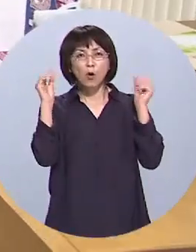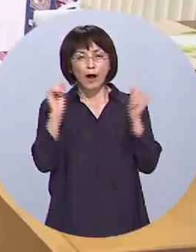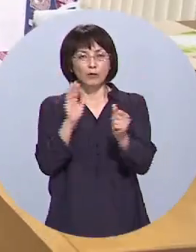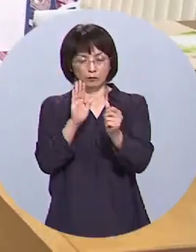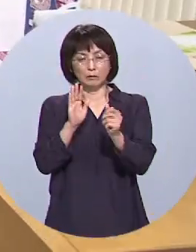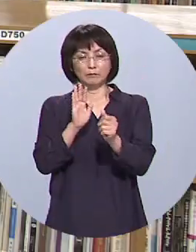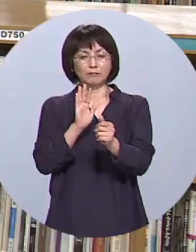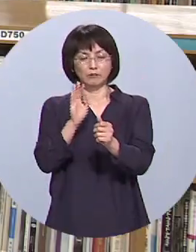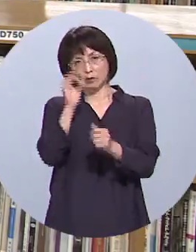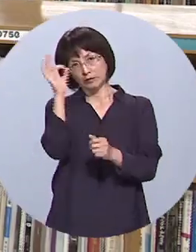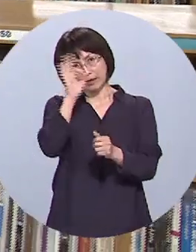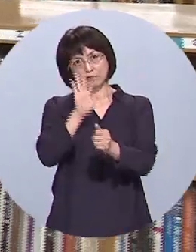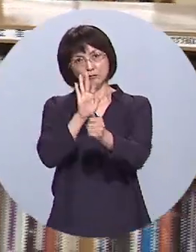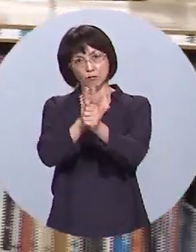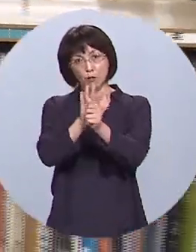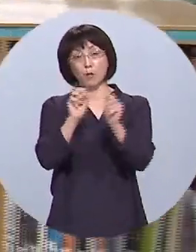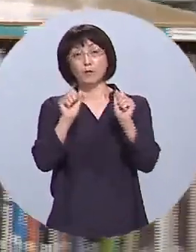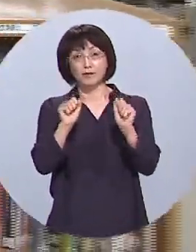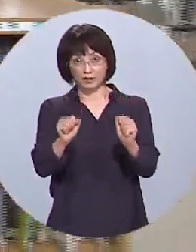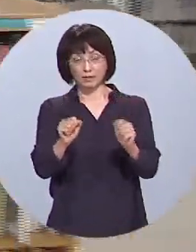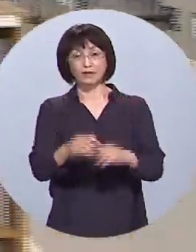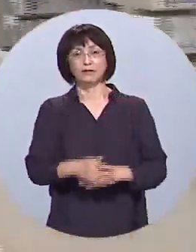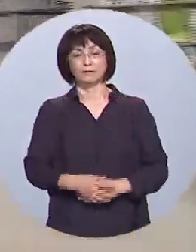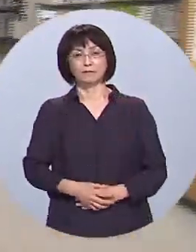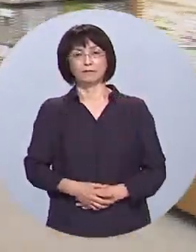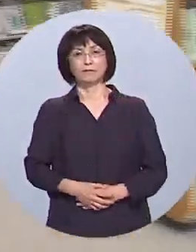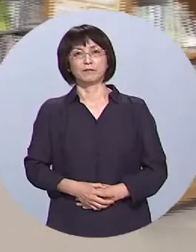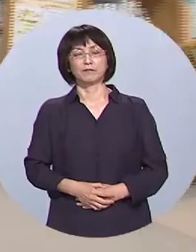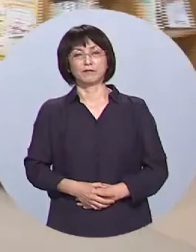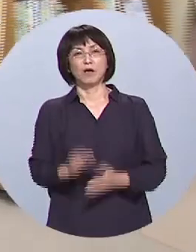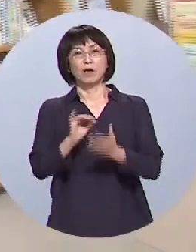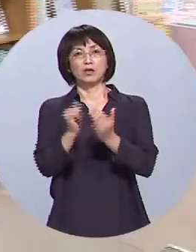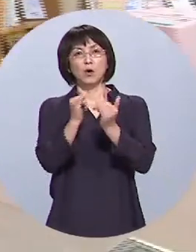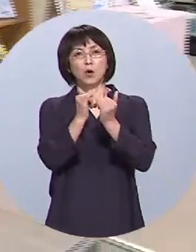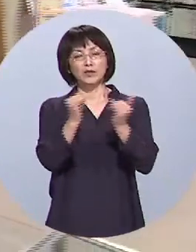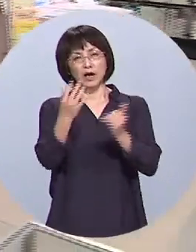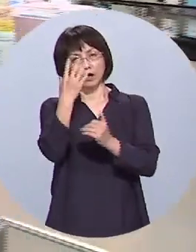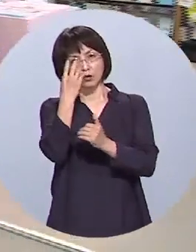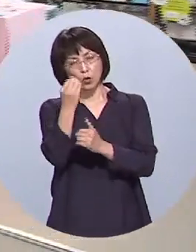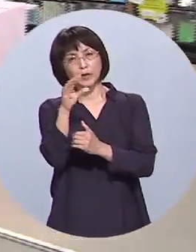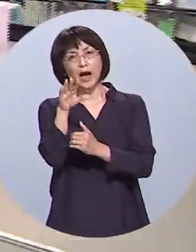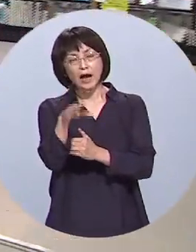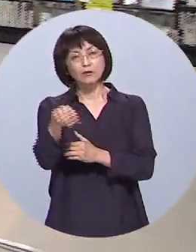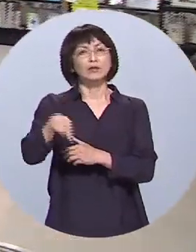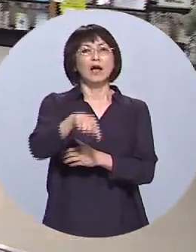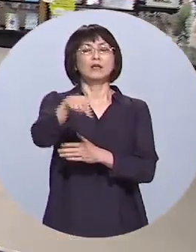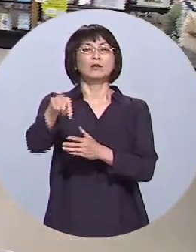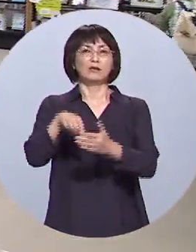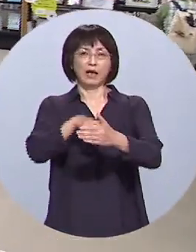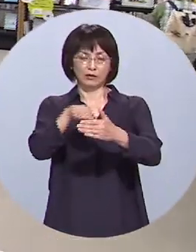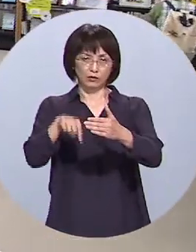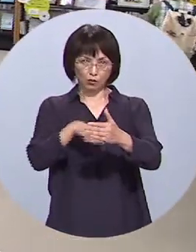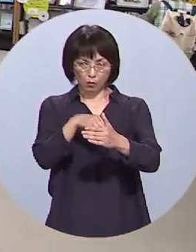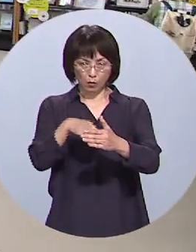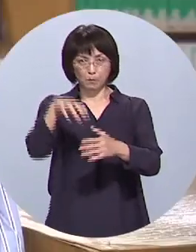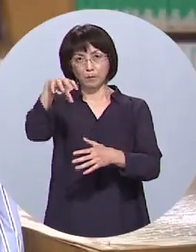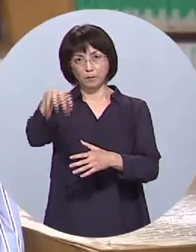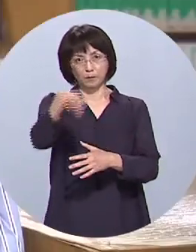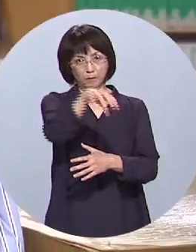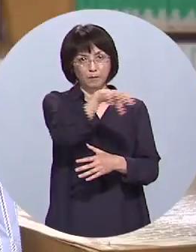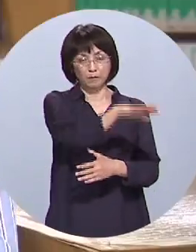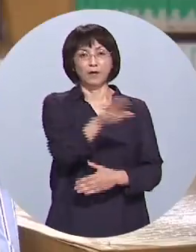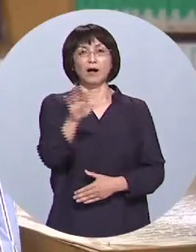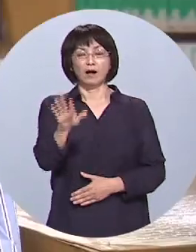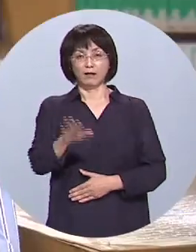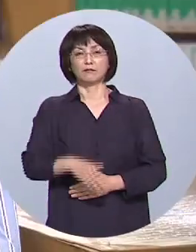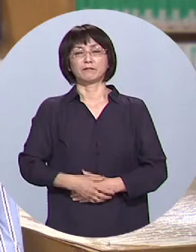のを手伝います。 さらに久喜図書館では利用者の関心の高い分野についてコーナーを設けています。